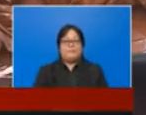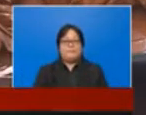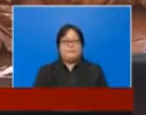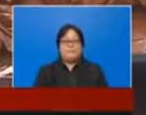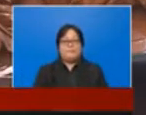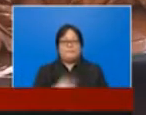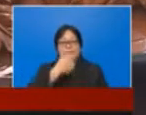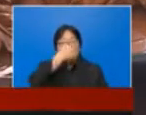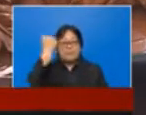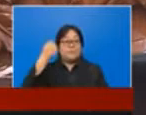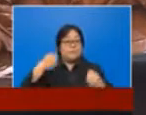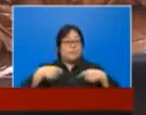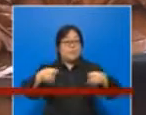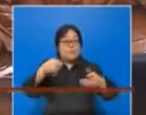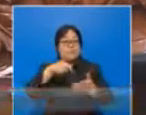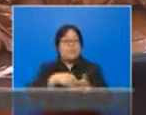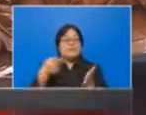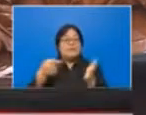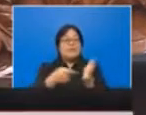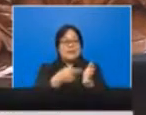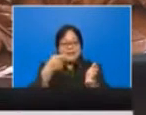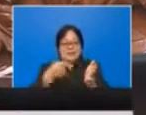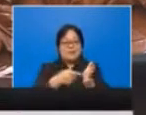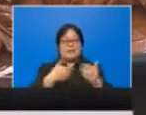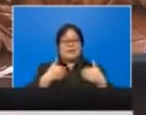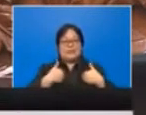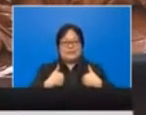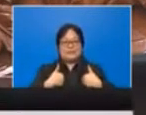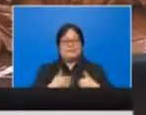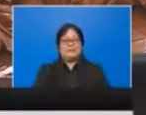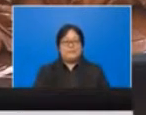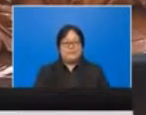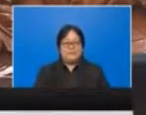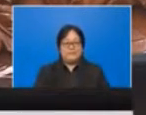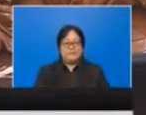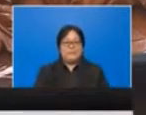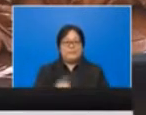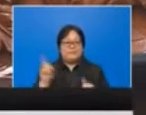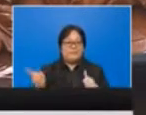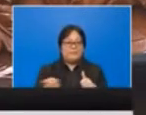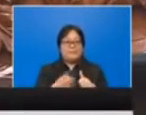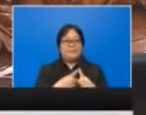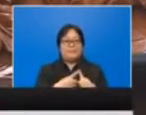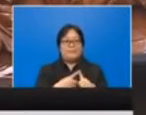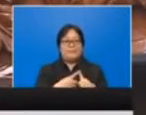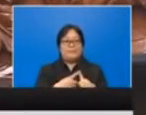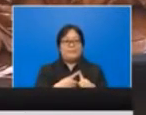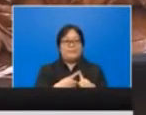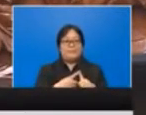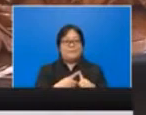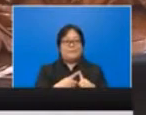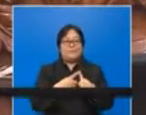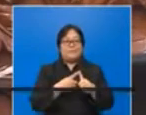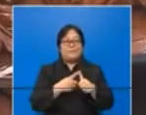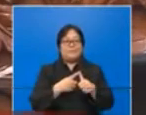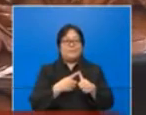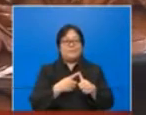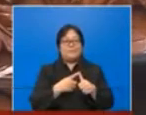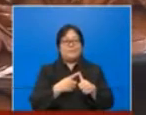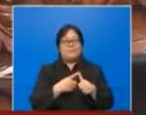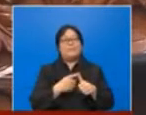Oleh kerana peluang ini jarang dapat kita perolehi, pertama para senator